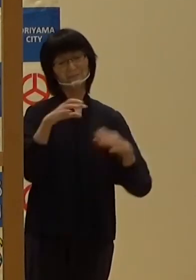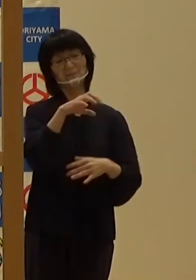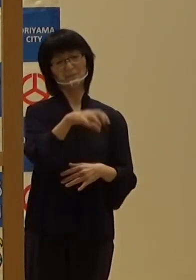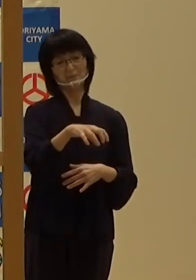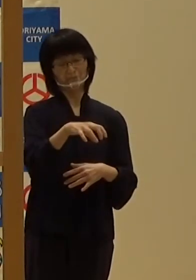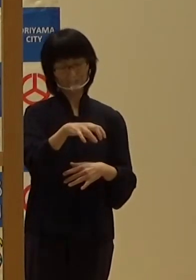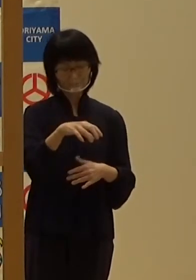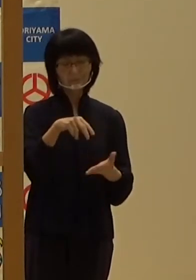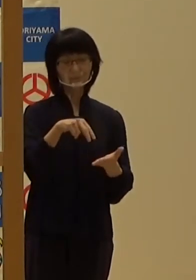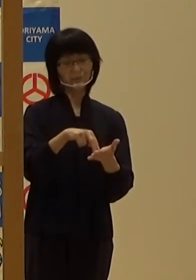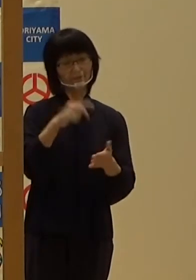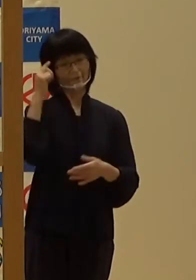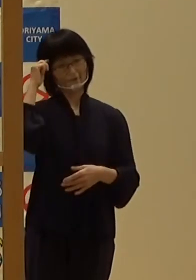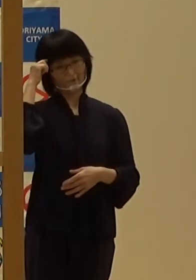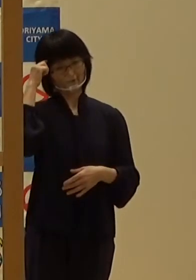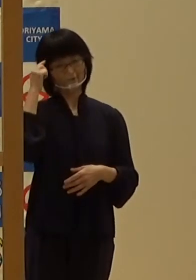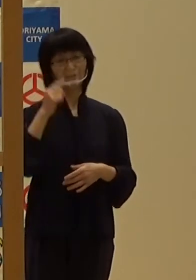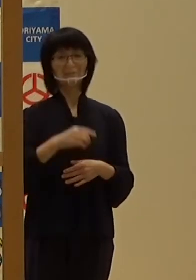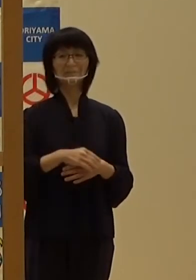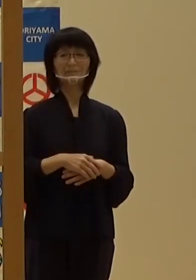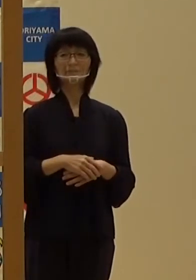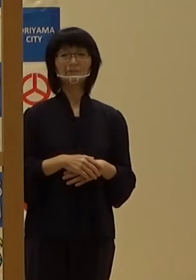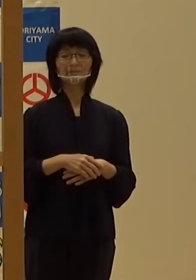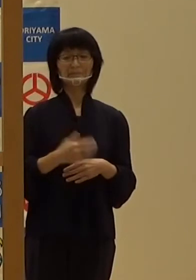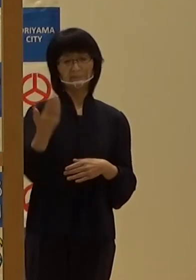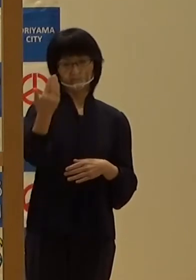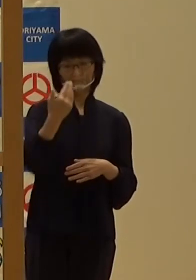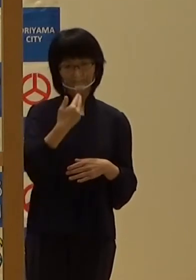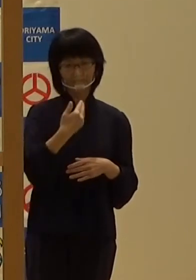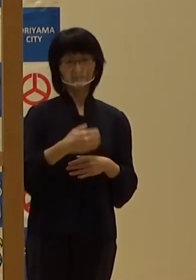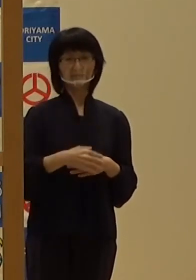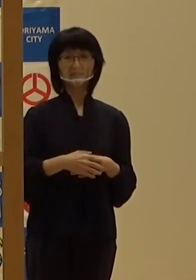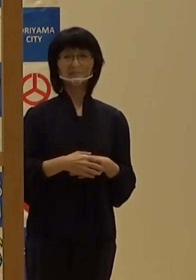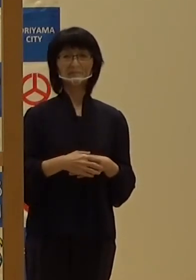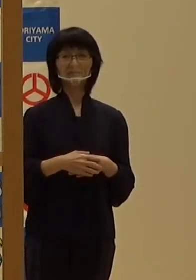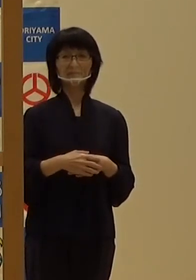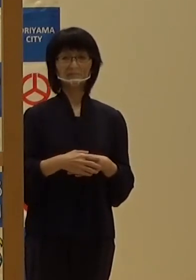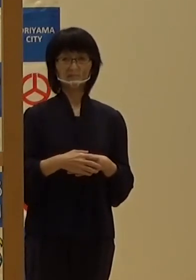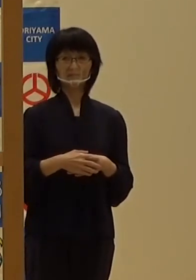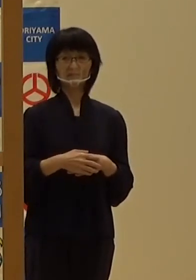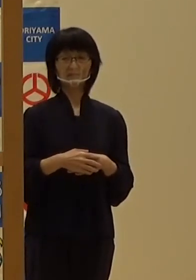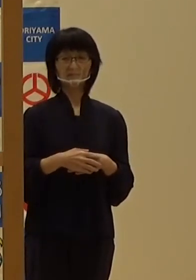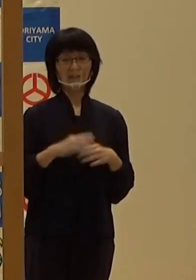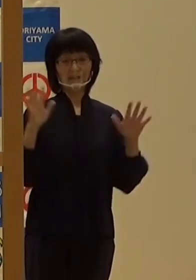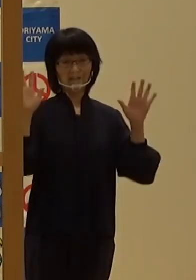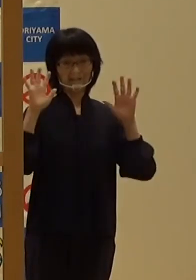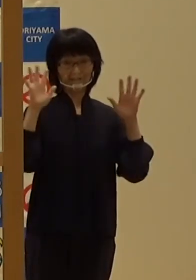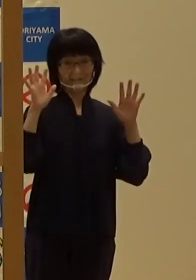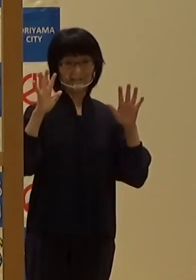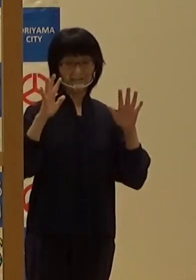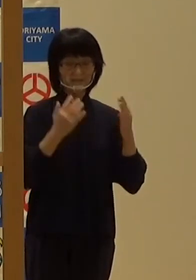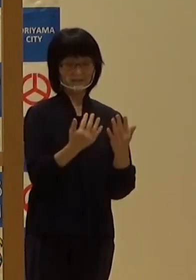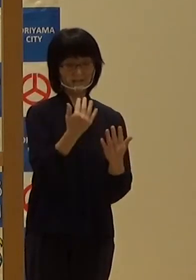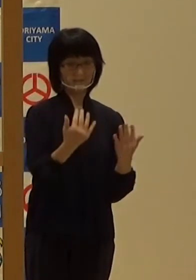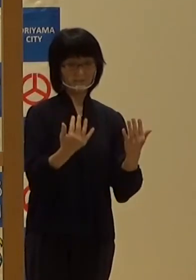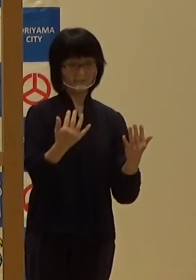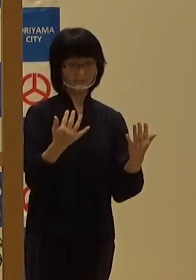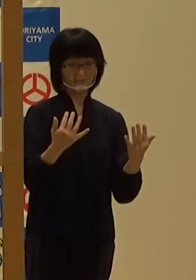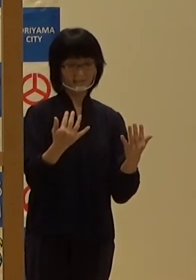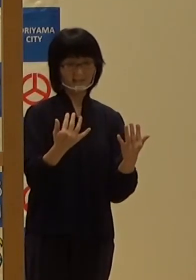以上でございます。 そうするとベビーカーで芝生の上を散歩しながらこ